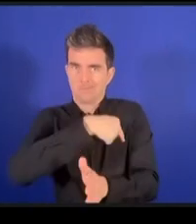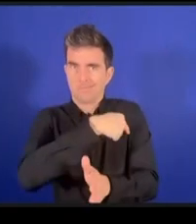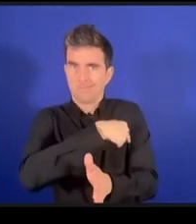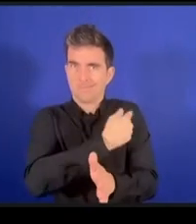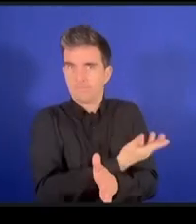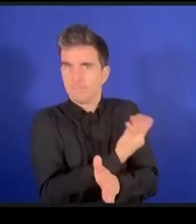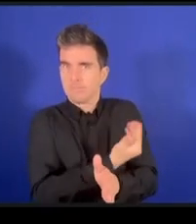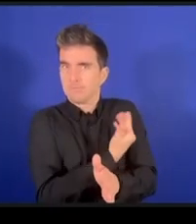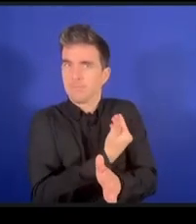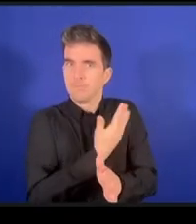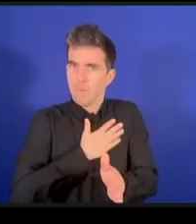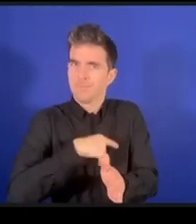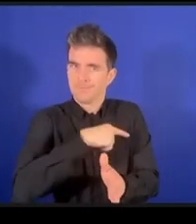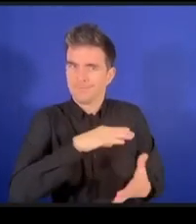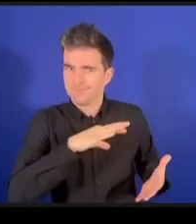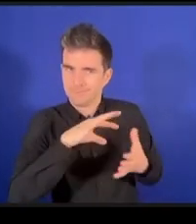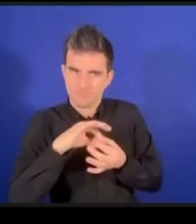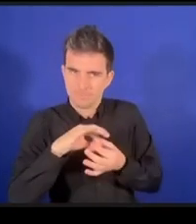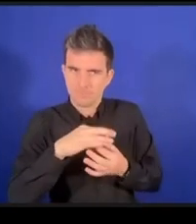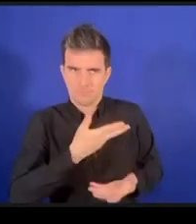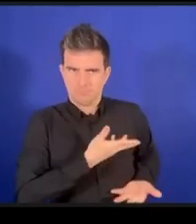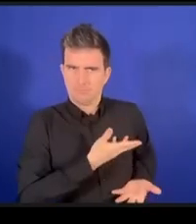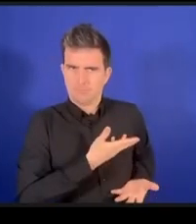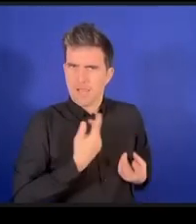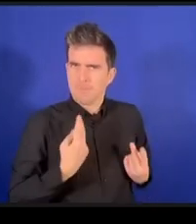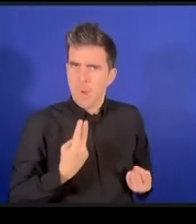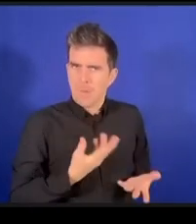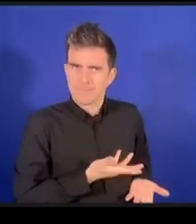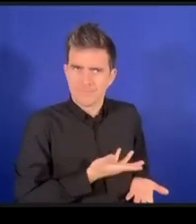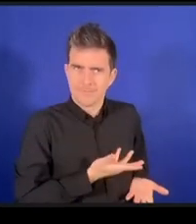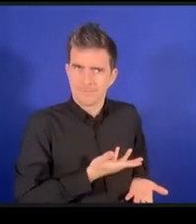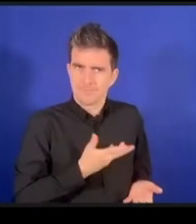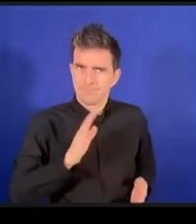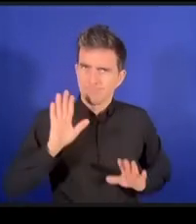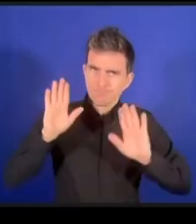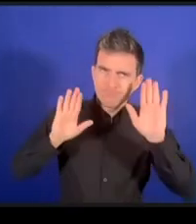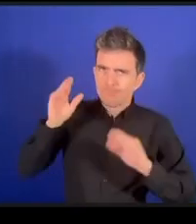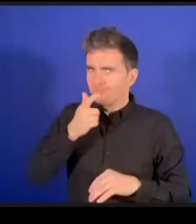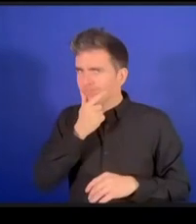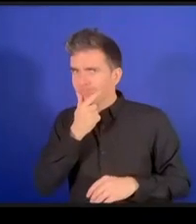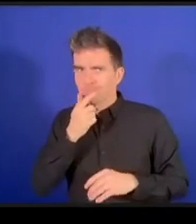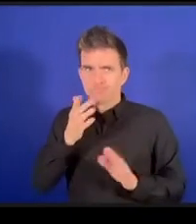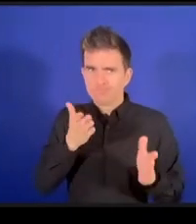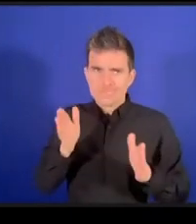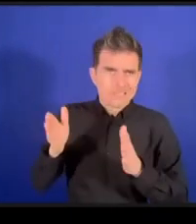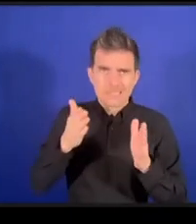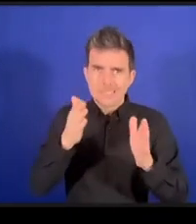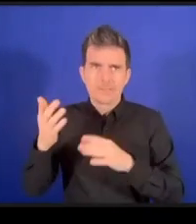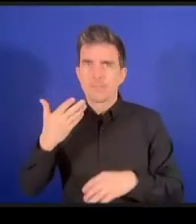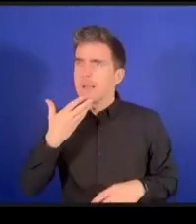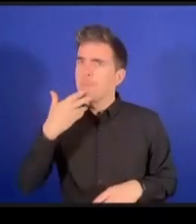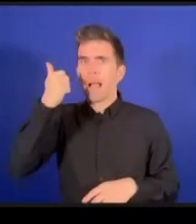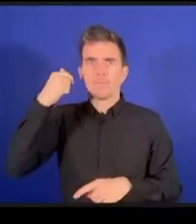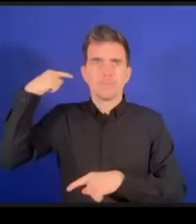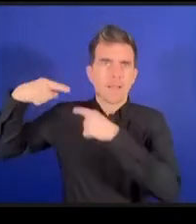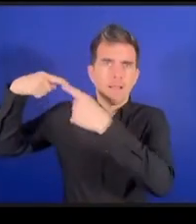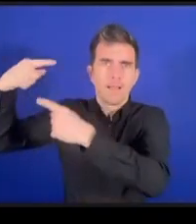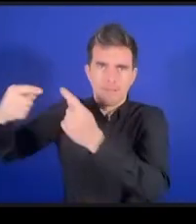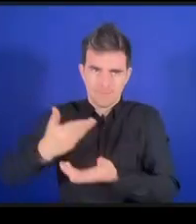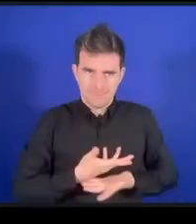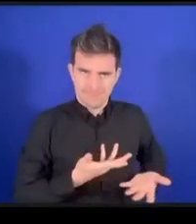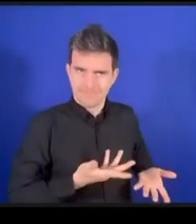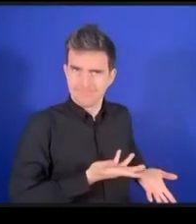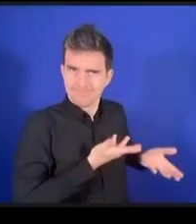каким будет интернет с тем чтобы нам удалось создать